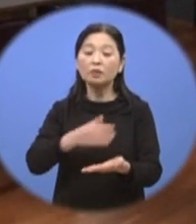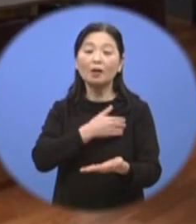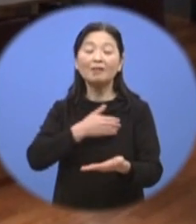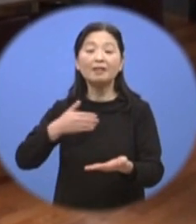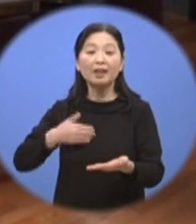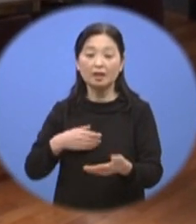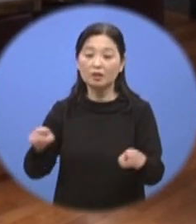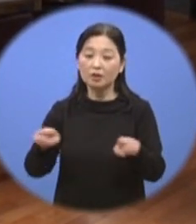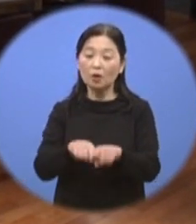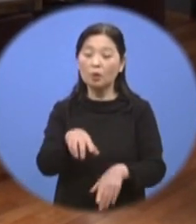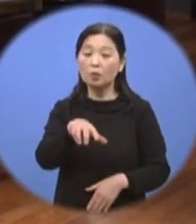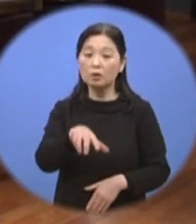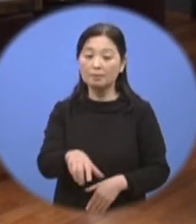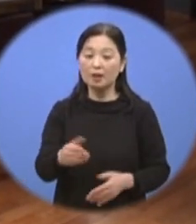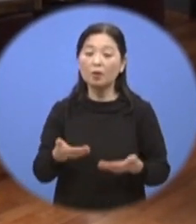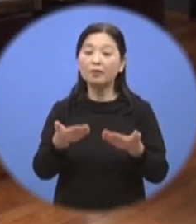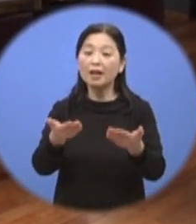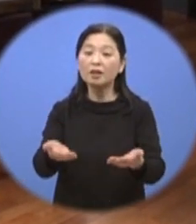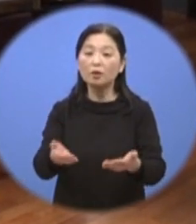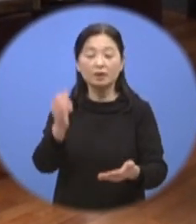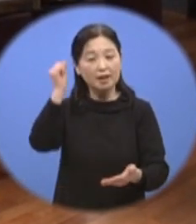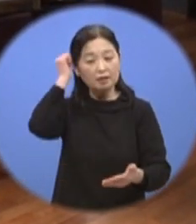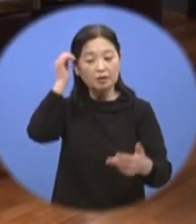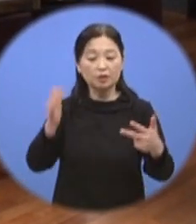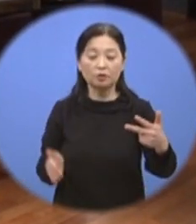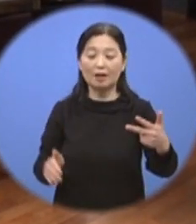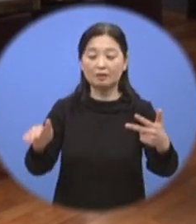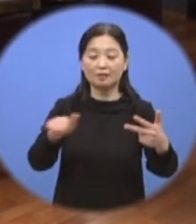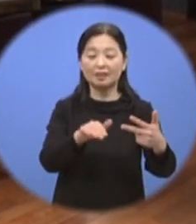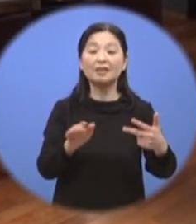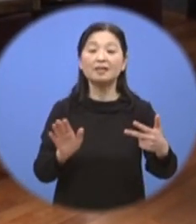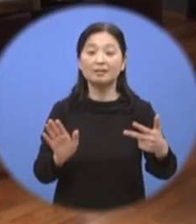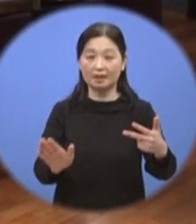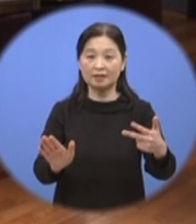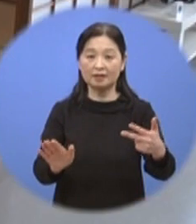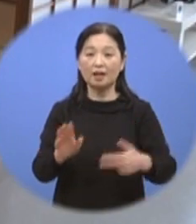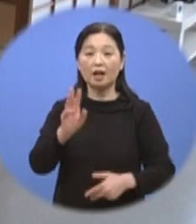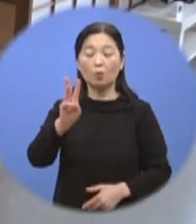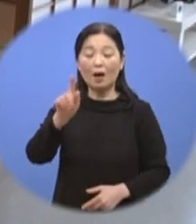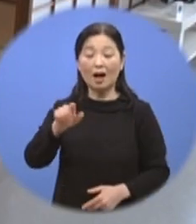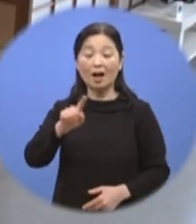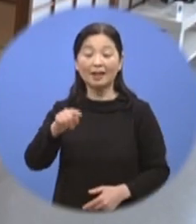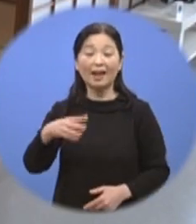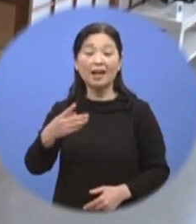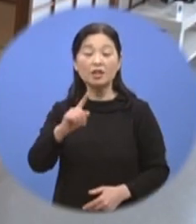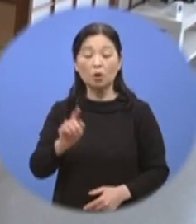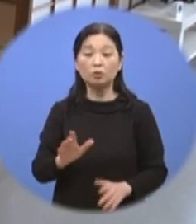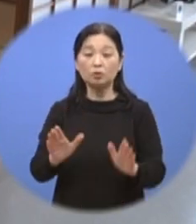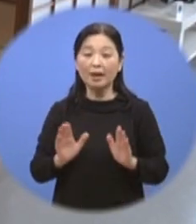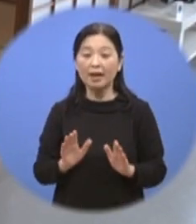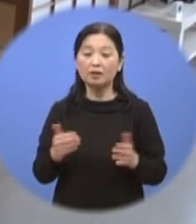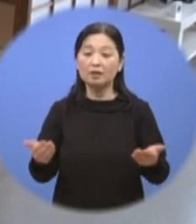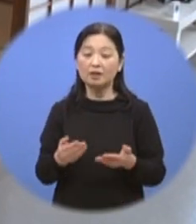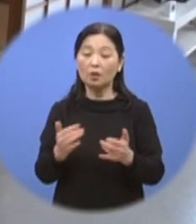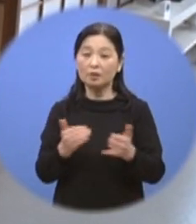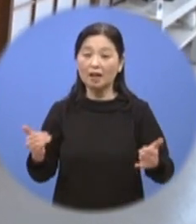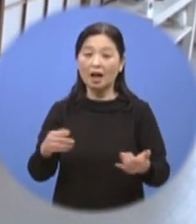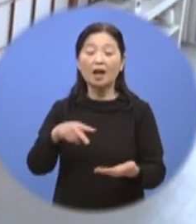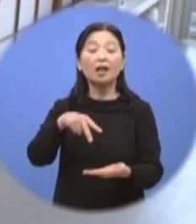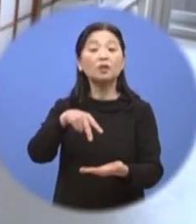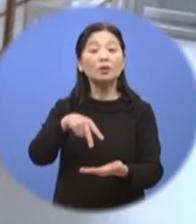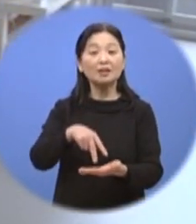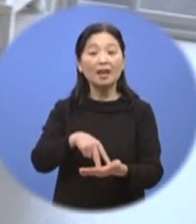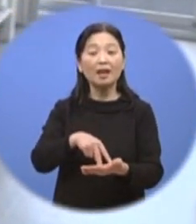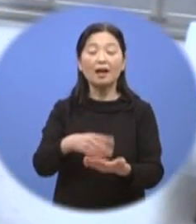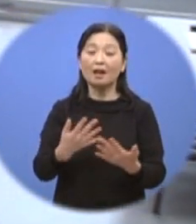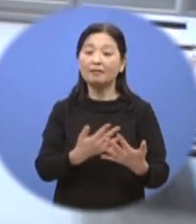スペースを提供している宿泊施設です。ワーケーション受け入れ事業者として和歌山ワーケーションネット